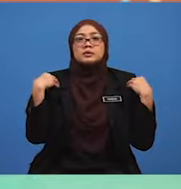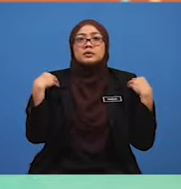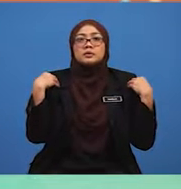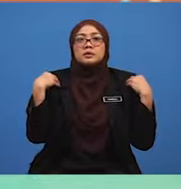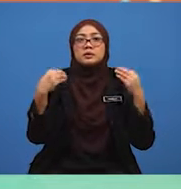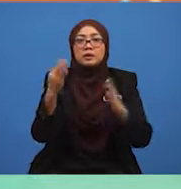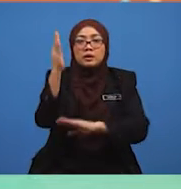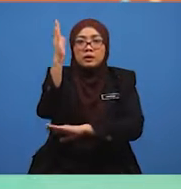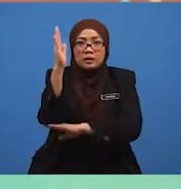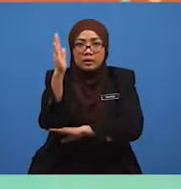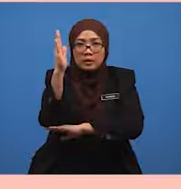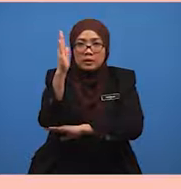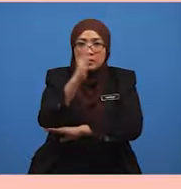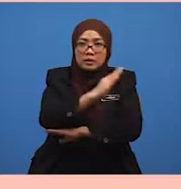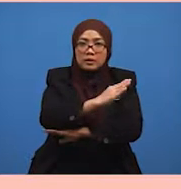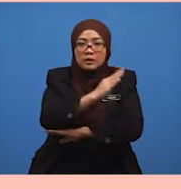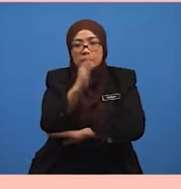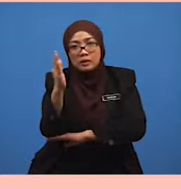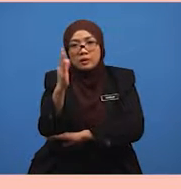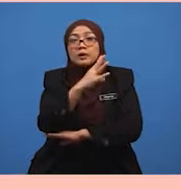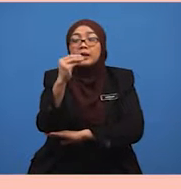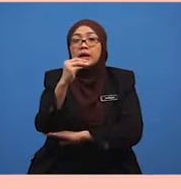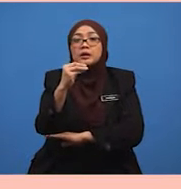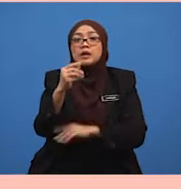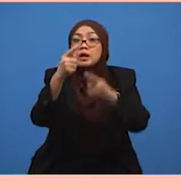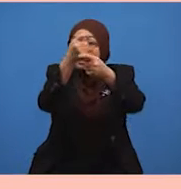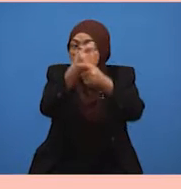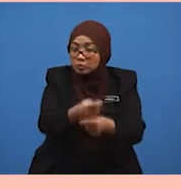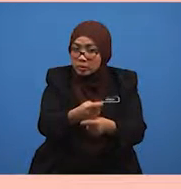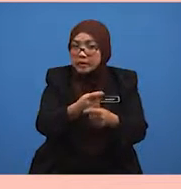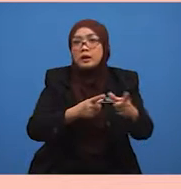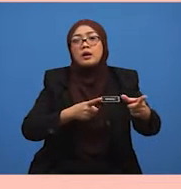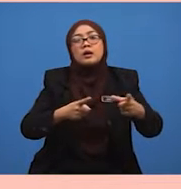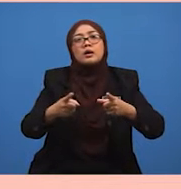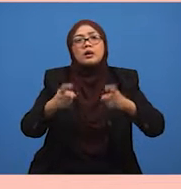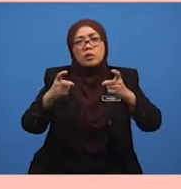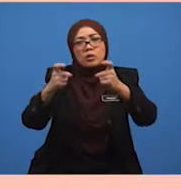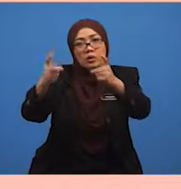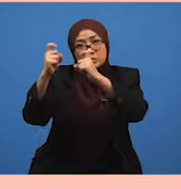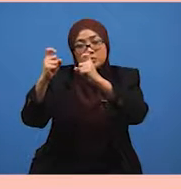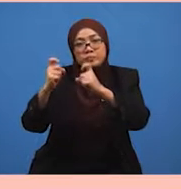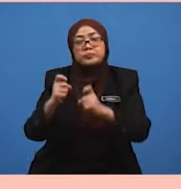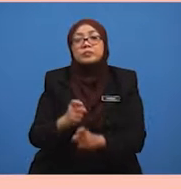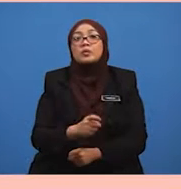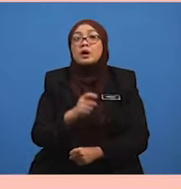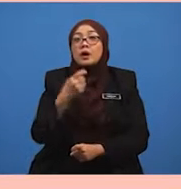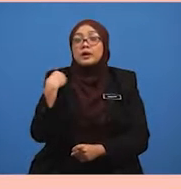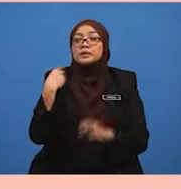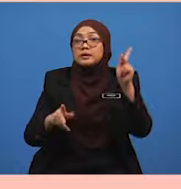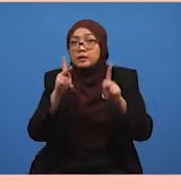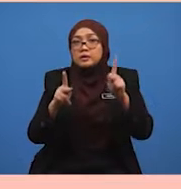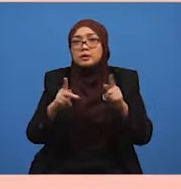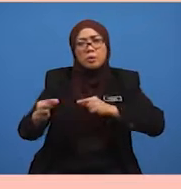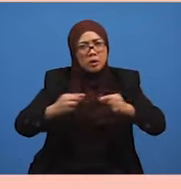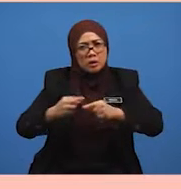menukar kelajuan. Sebuah kereta akan bergerak dengan laju apabila kita mengubah